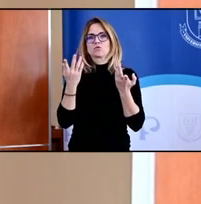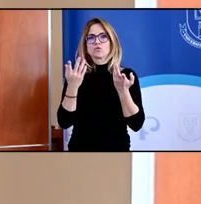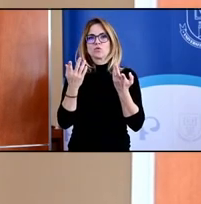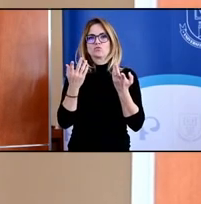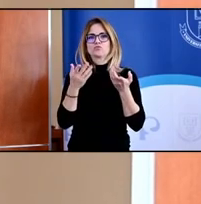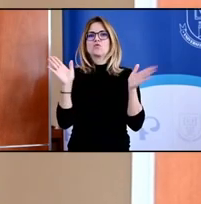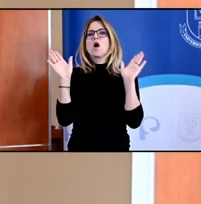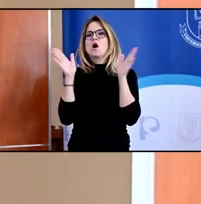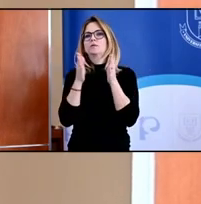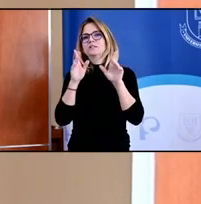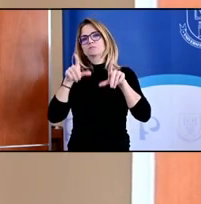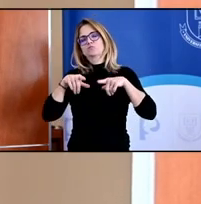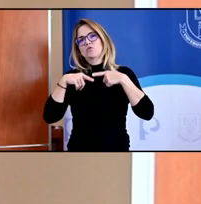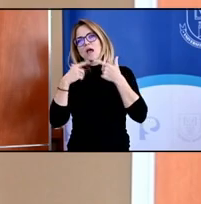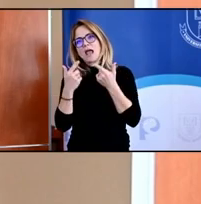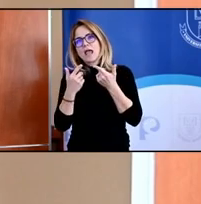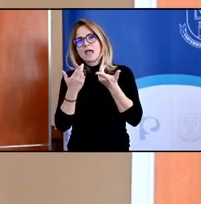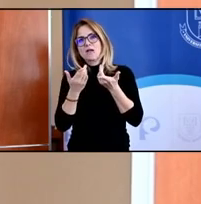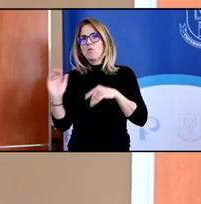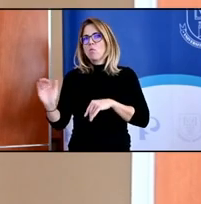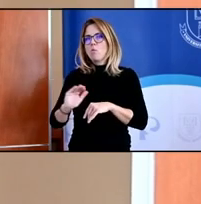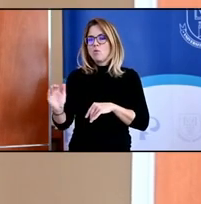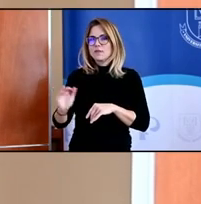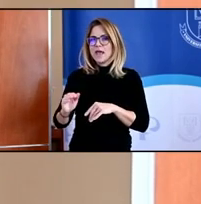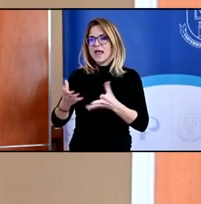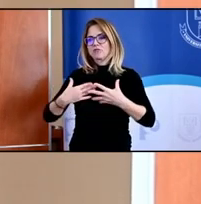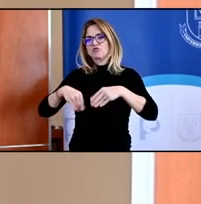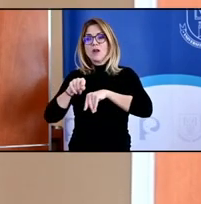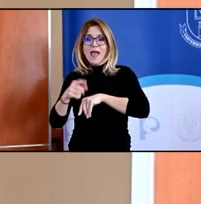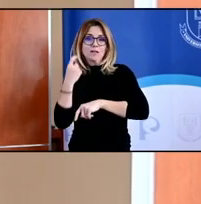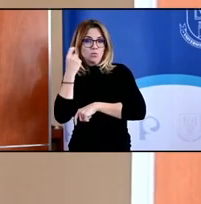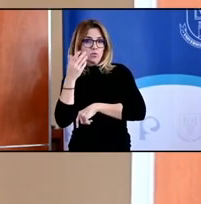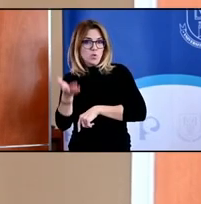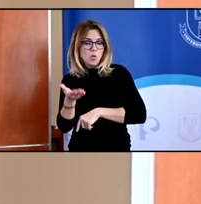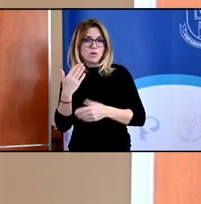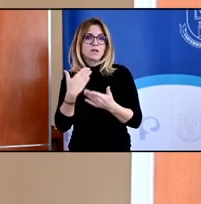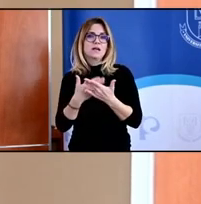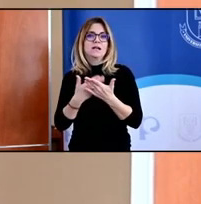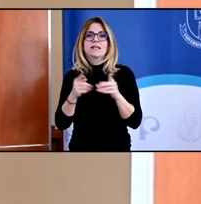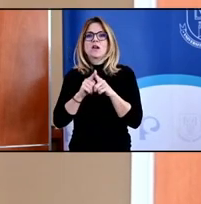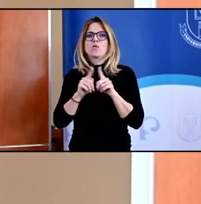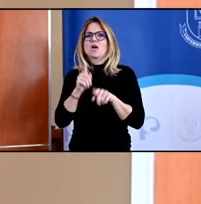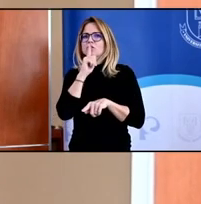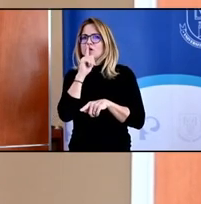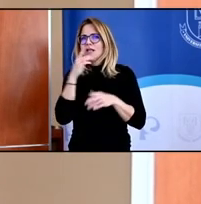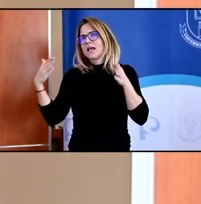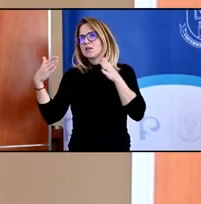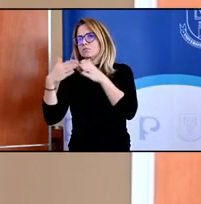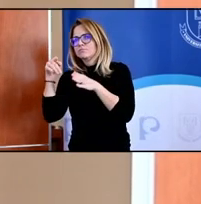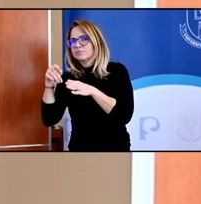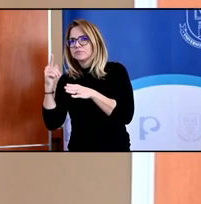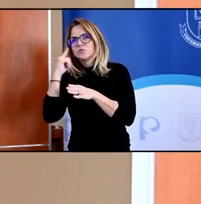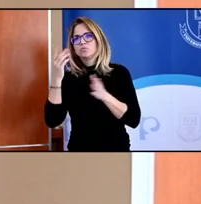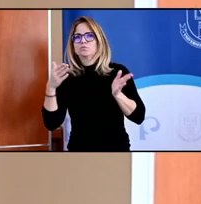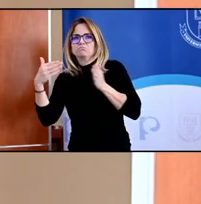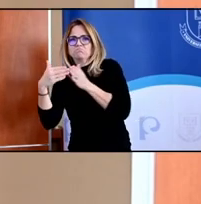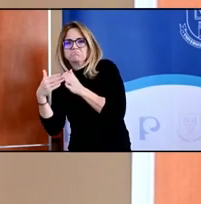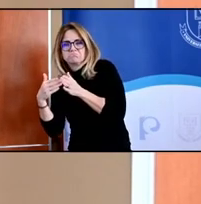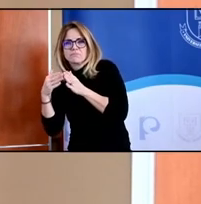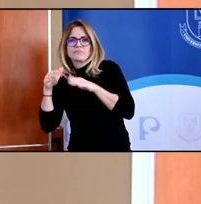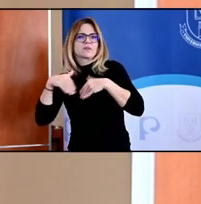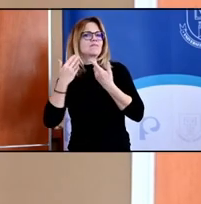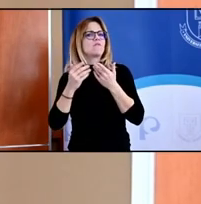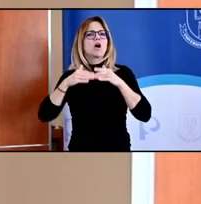autizmussal élő gyerekek családjára gondolunk akkor legyen egy olyan csendes zú vagy nagyobb